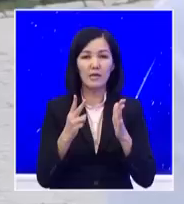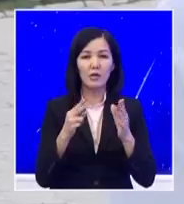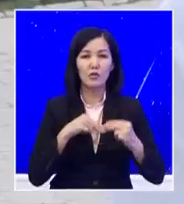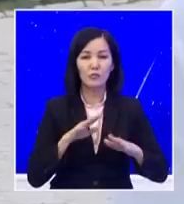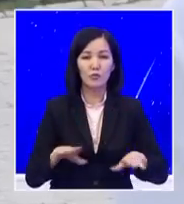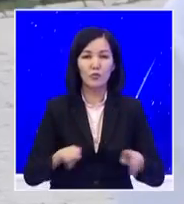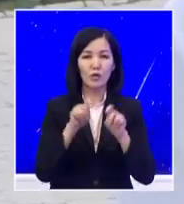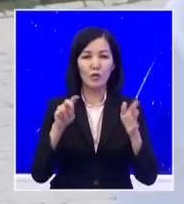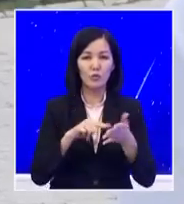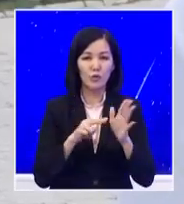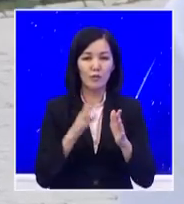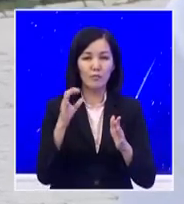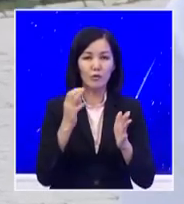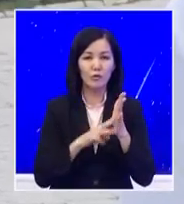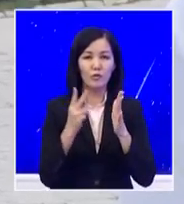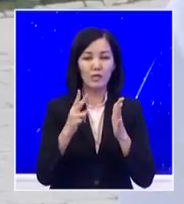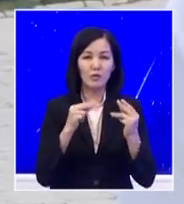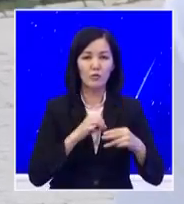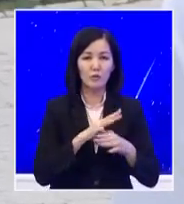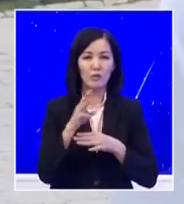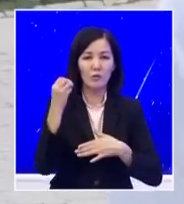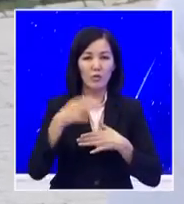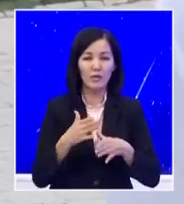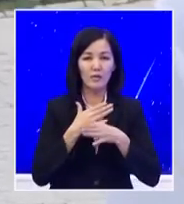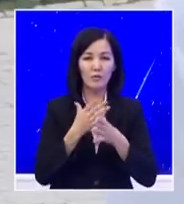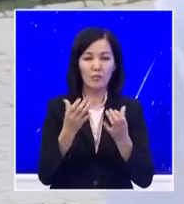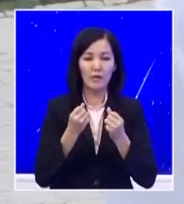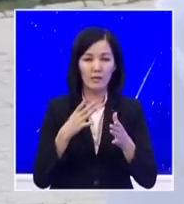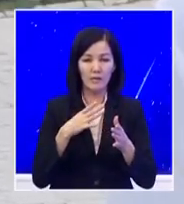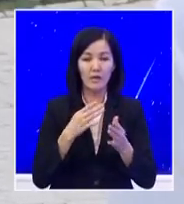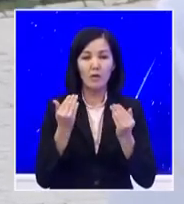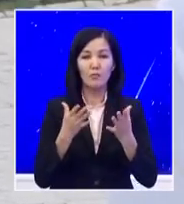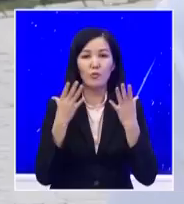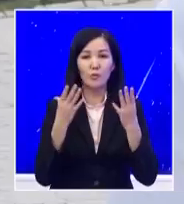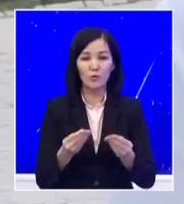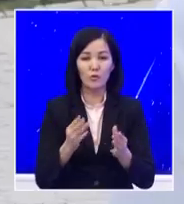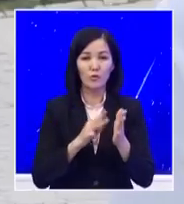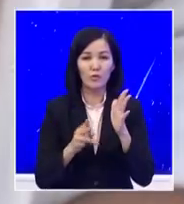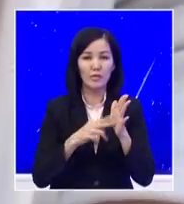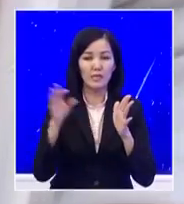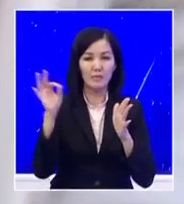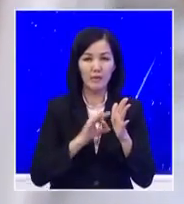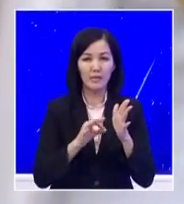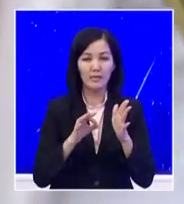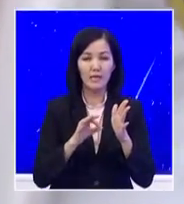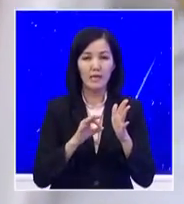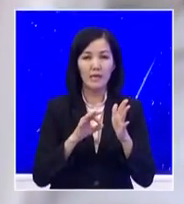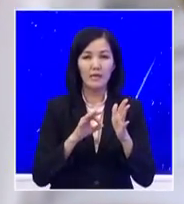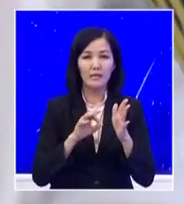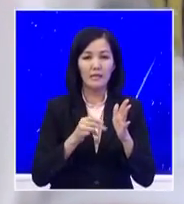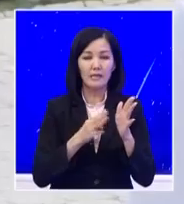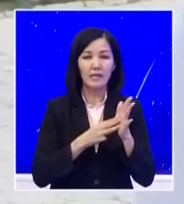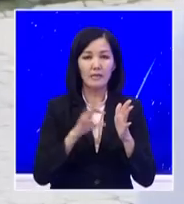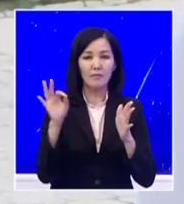жоспарланған. Оның ішінде 592-сі жұмыспен қамту орталығы арқылы болған. Бүгінгі күнге 98% қамтылып отыр. Жұмыспен